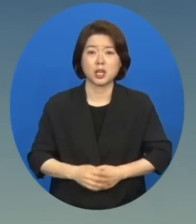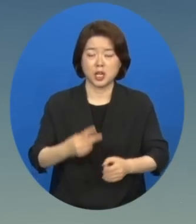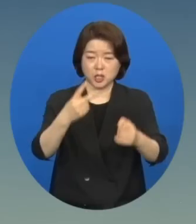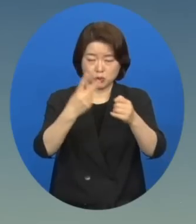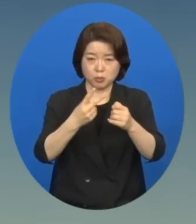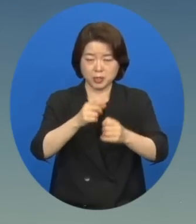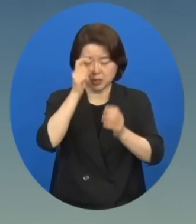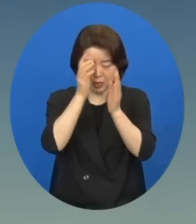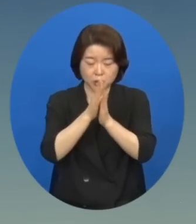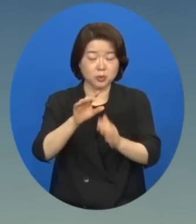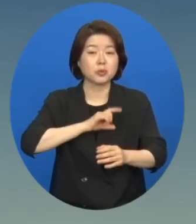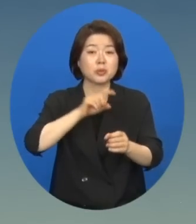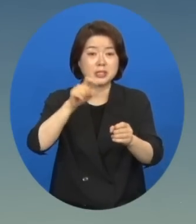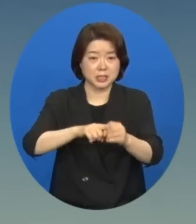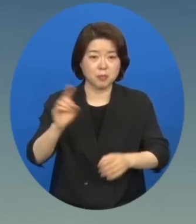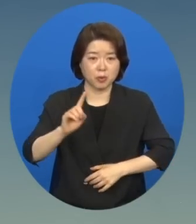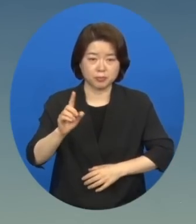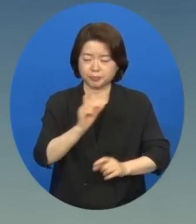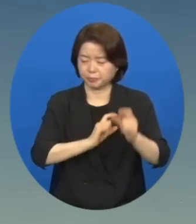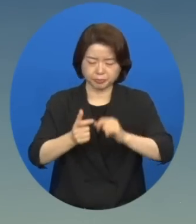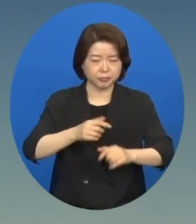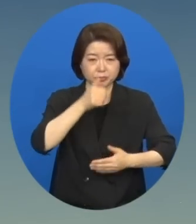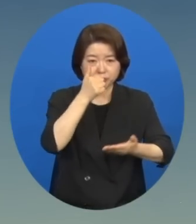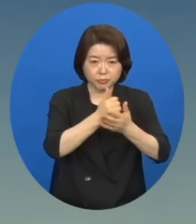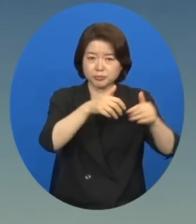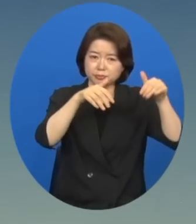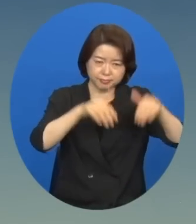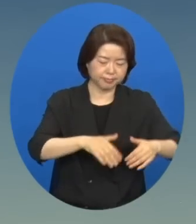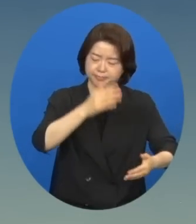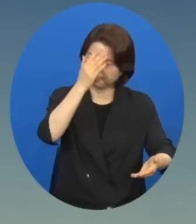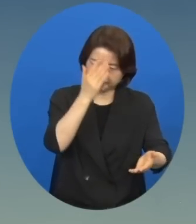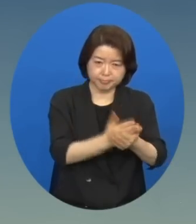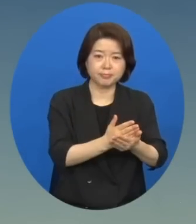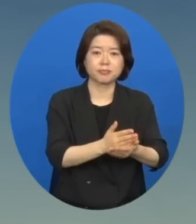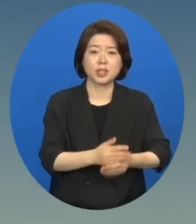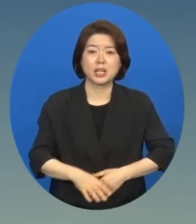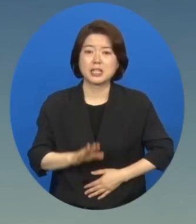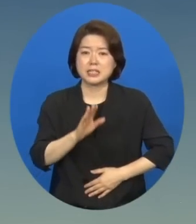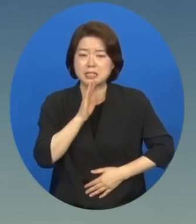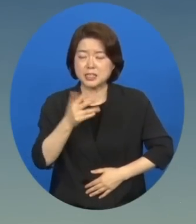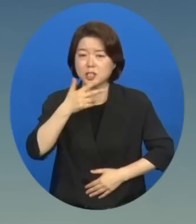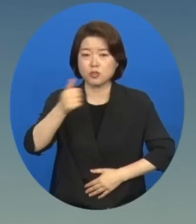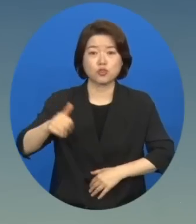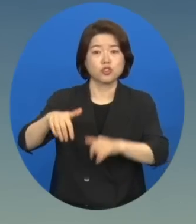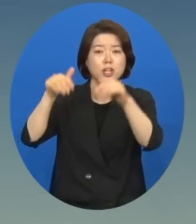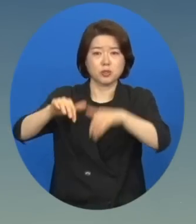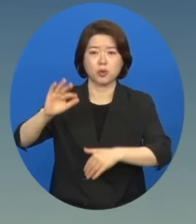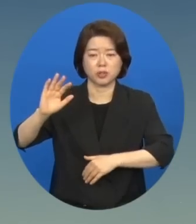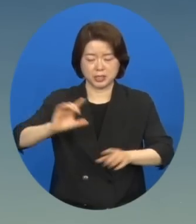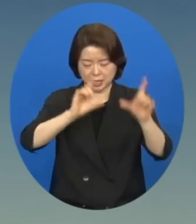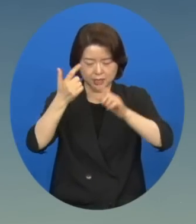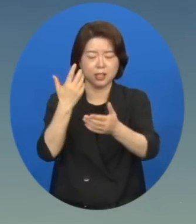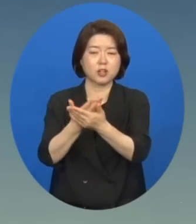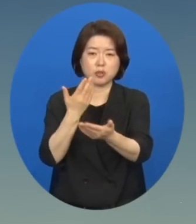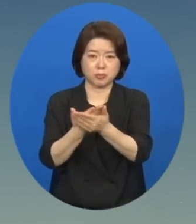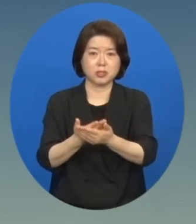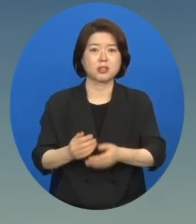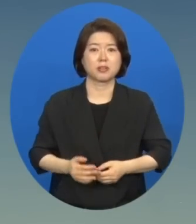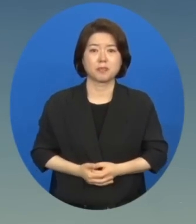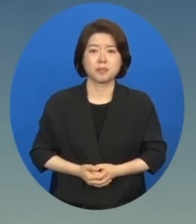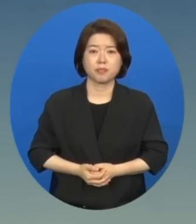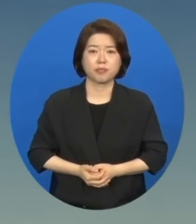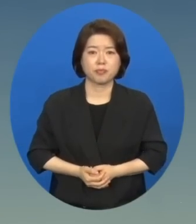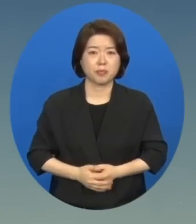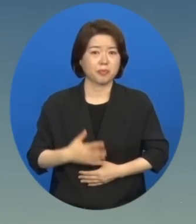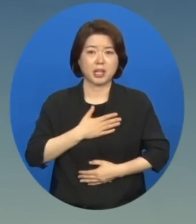기도 제목입니다. 더 이상 죄의 종노릇하지 아니하고 진정 주의 종으로 살게 하여 주소서.